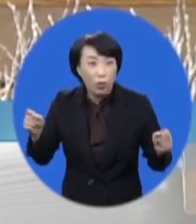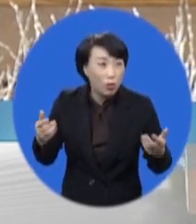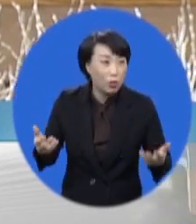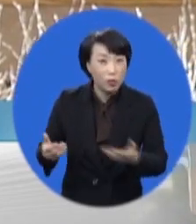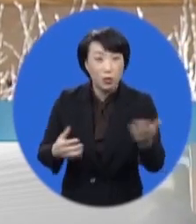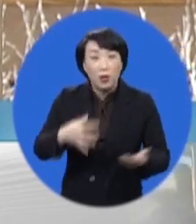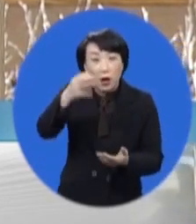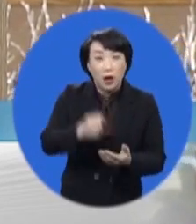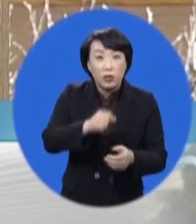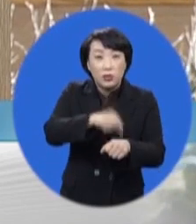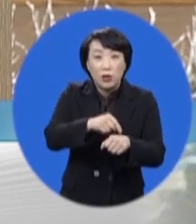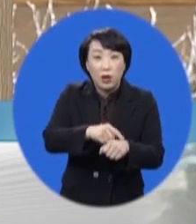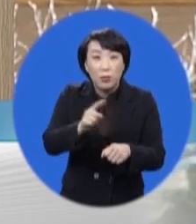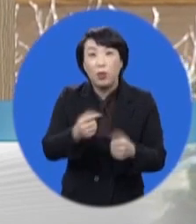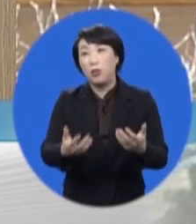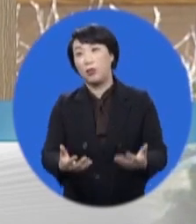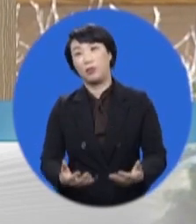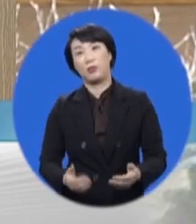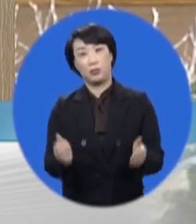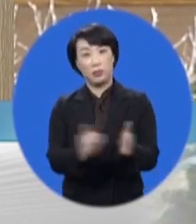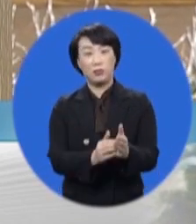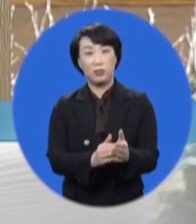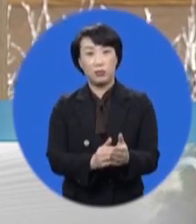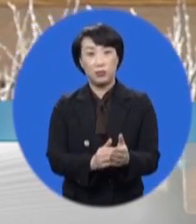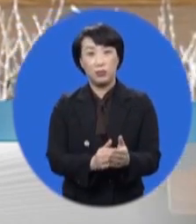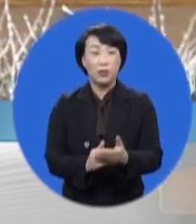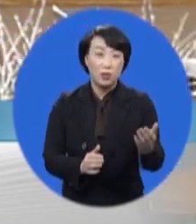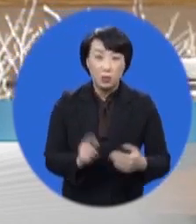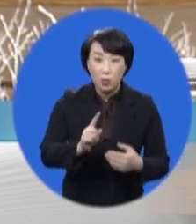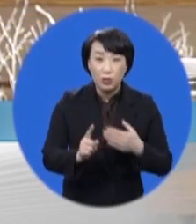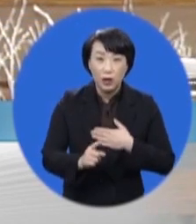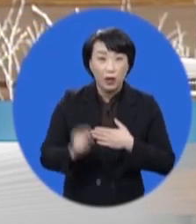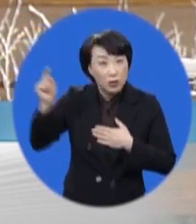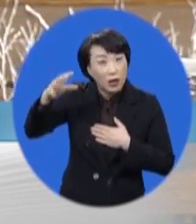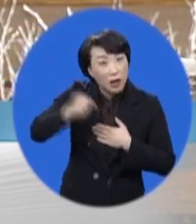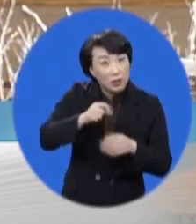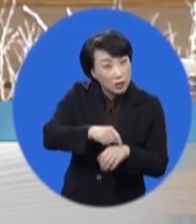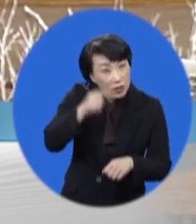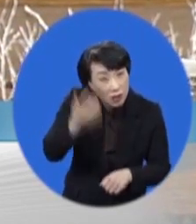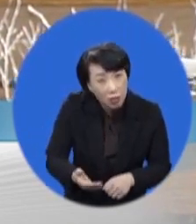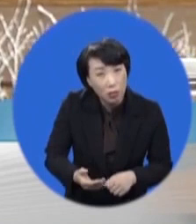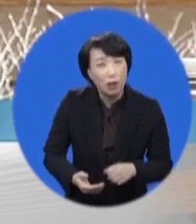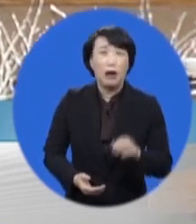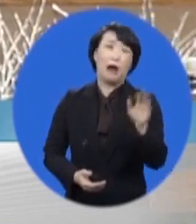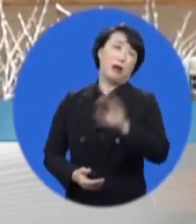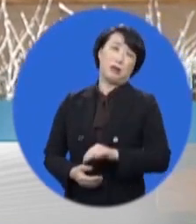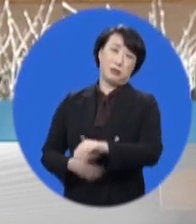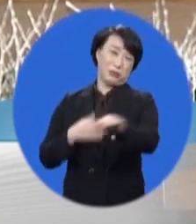무엇을 얻을 시간이 있겠습니까? 무엇을 소유할 시간이 있겠느냐 그 말이요.